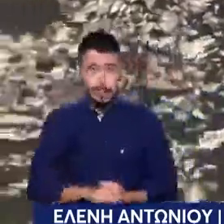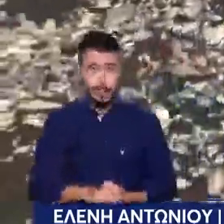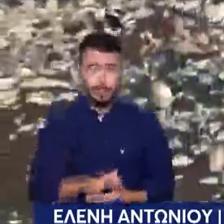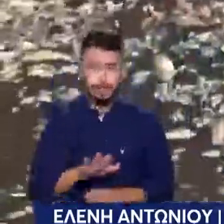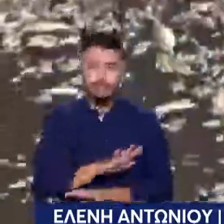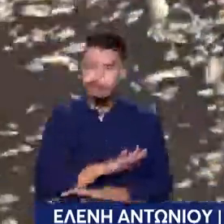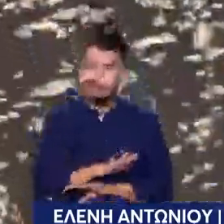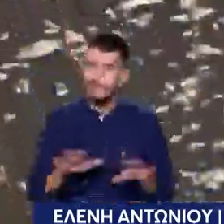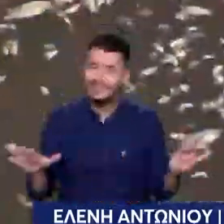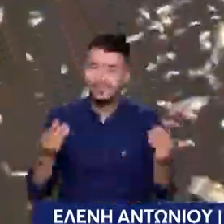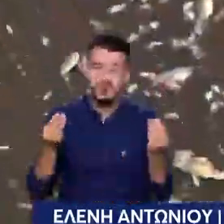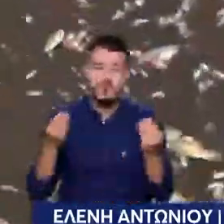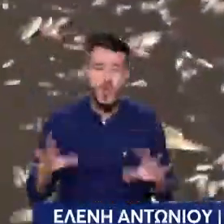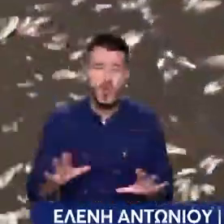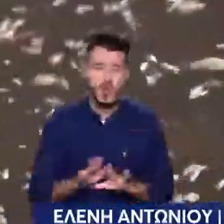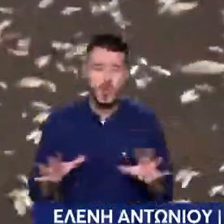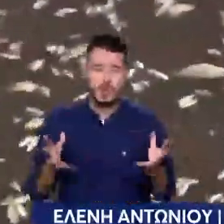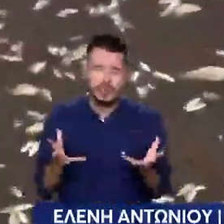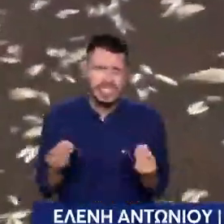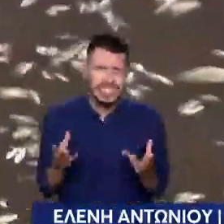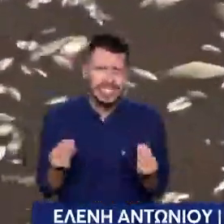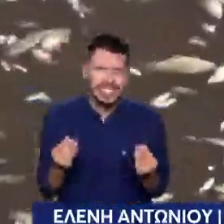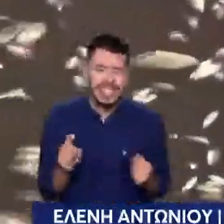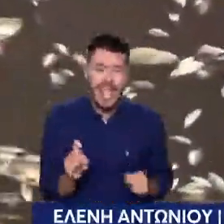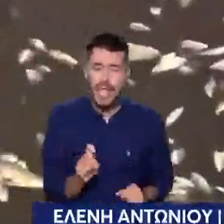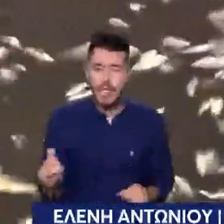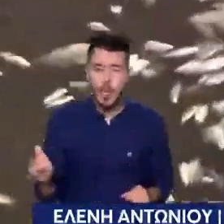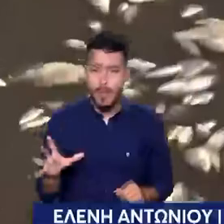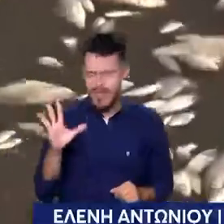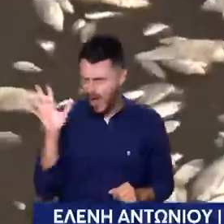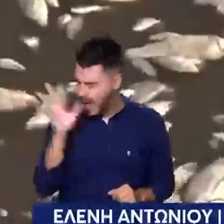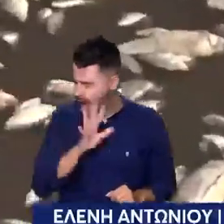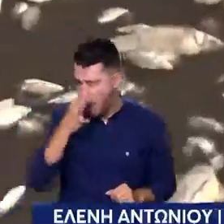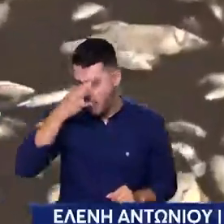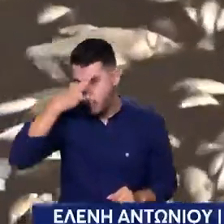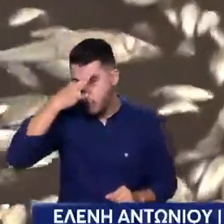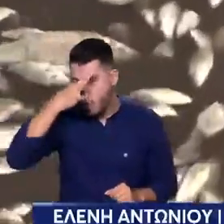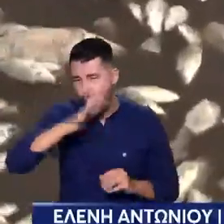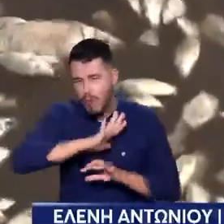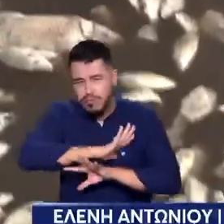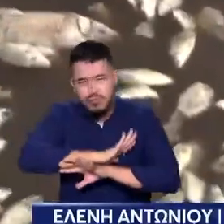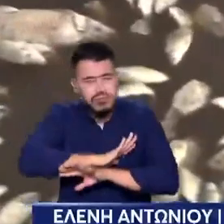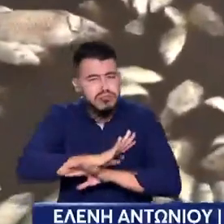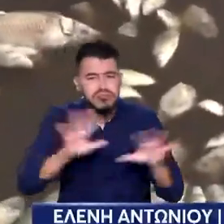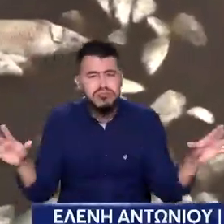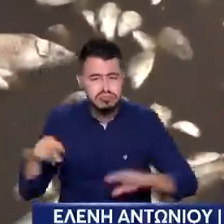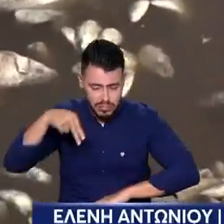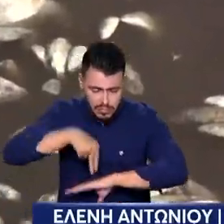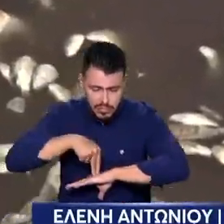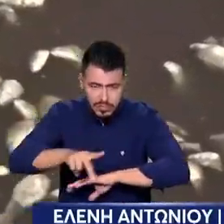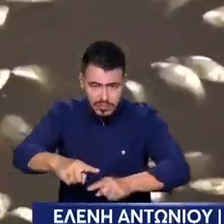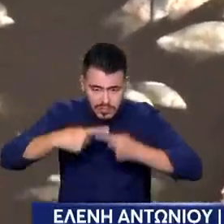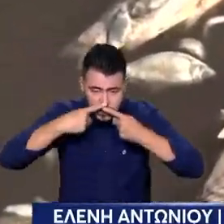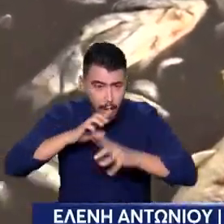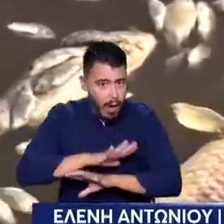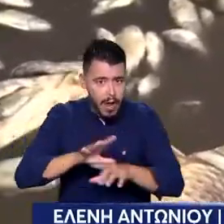τραγική, εκατομμύρια ψάρια, αποπνικτική ατμόσφαιρα, δεν μπορεί κανένας να σταθεί πουθενά